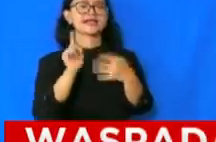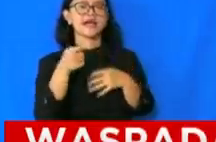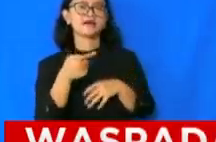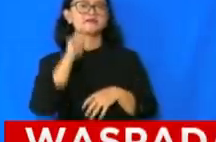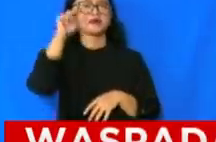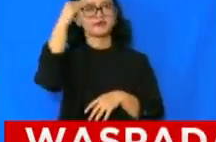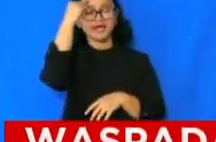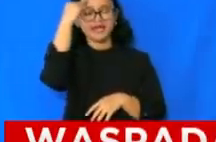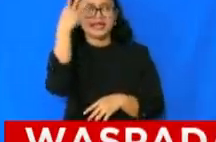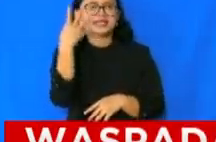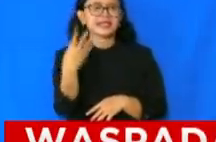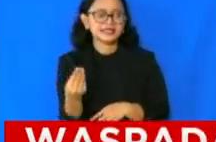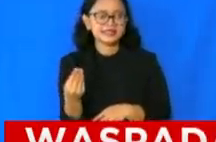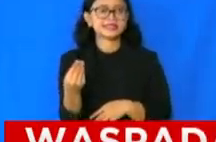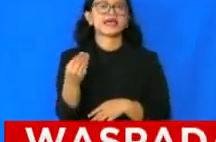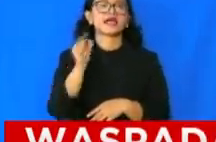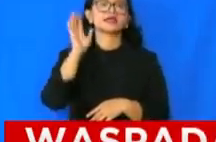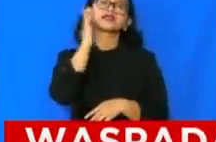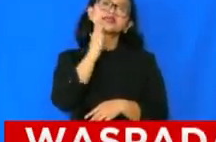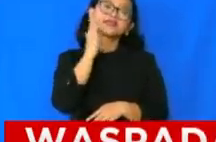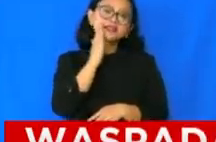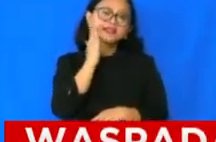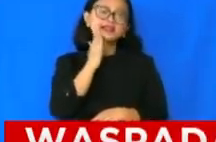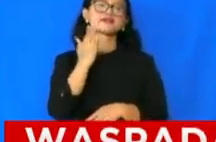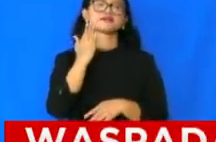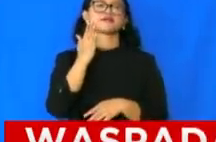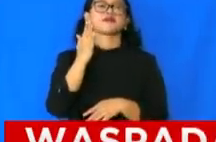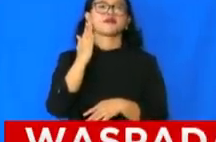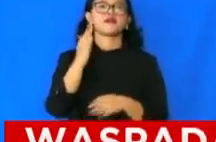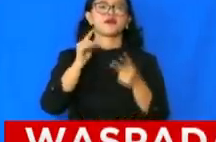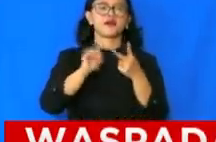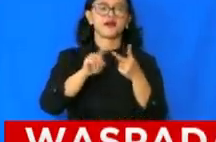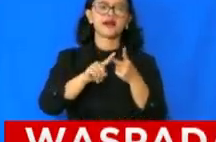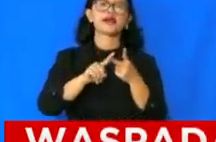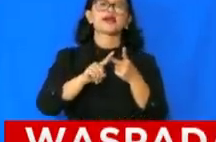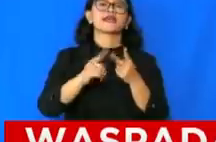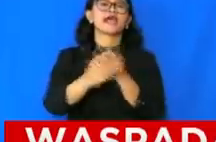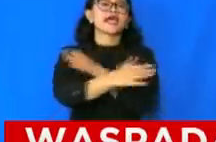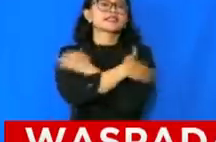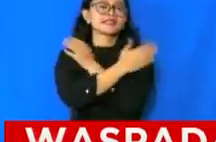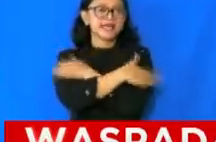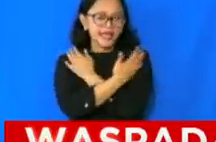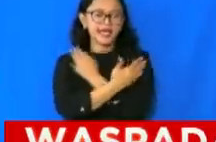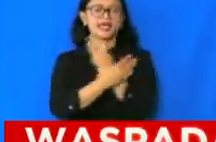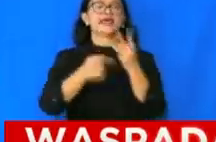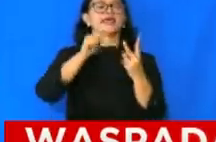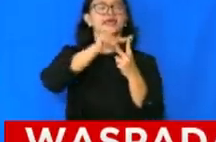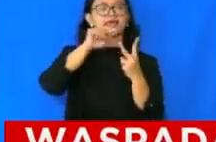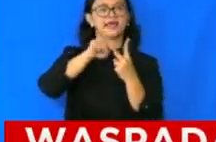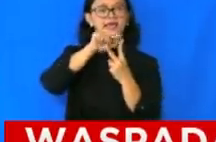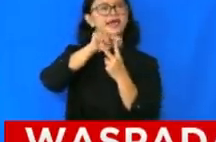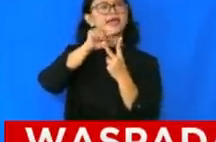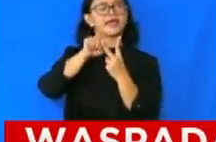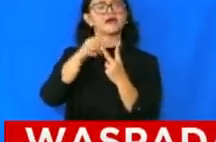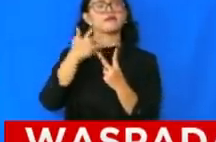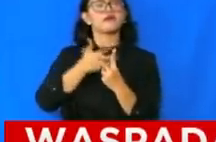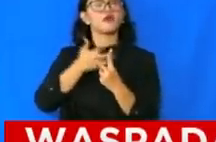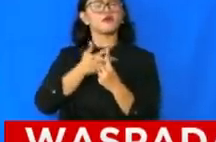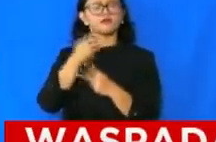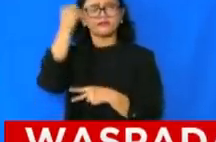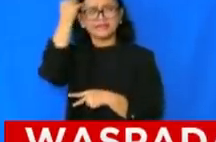mendapati Pemerintah desa deh itu diambil melulu kemudian atas kita juga yang di Aceh ya mereka berinisiatif